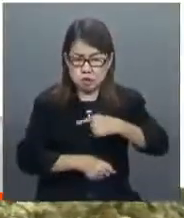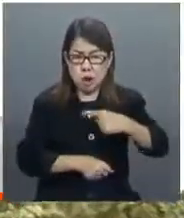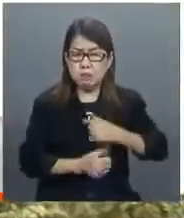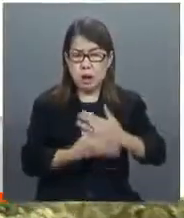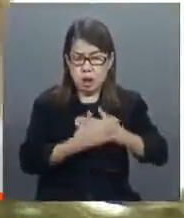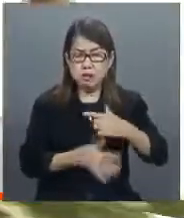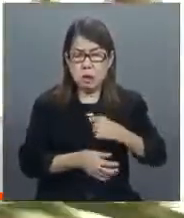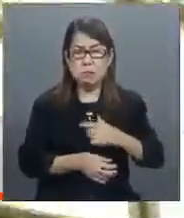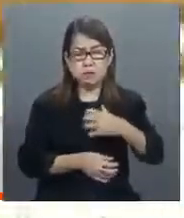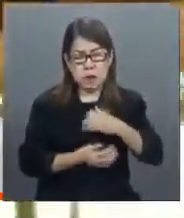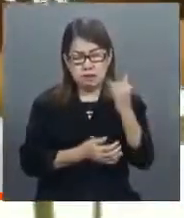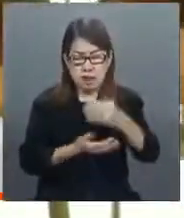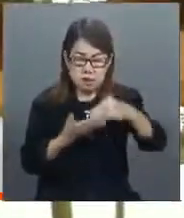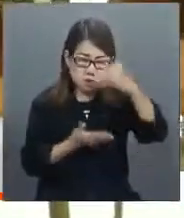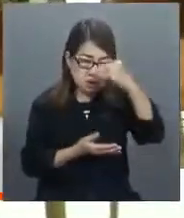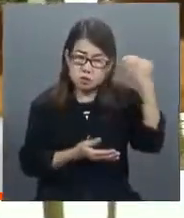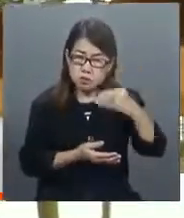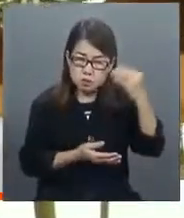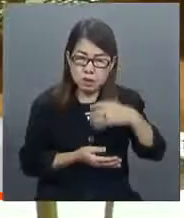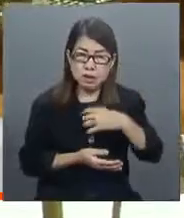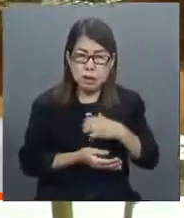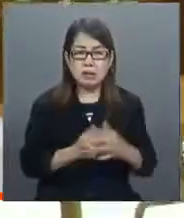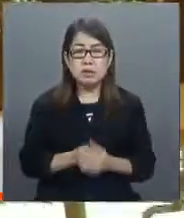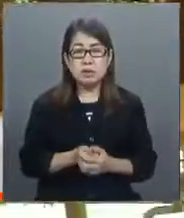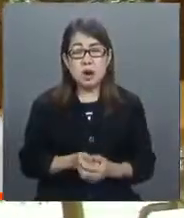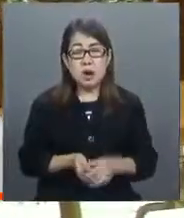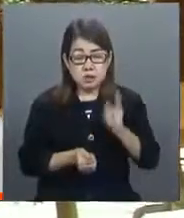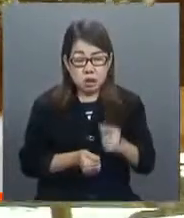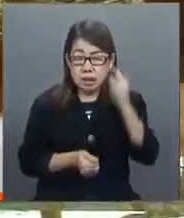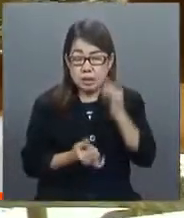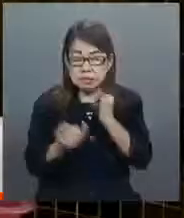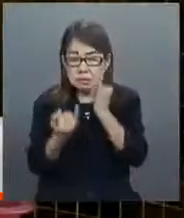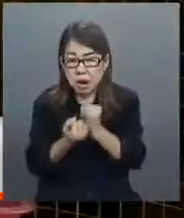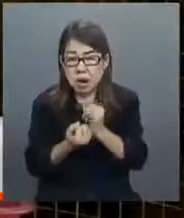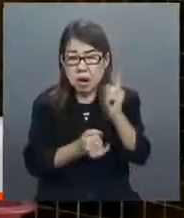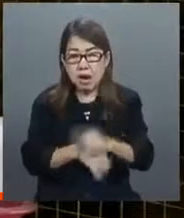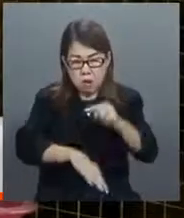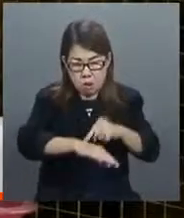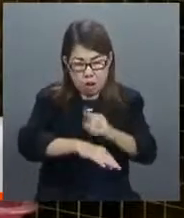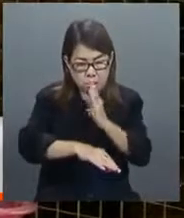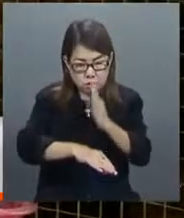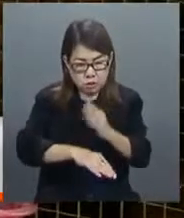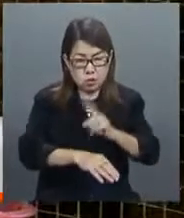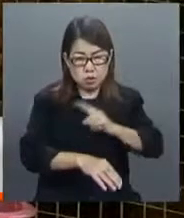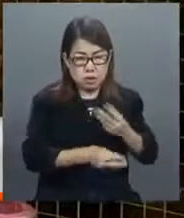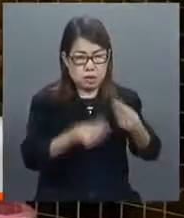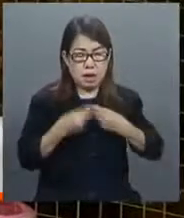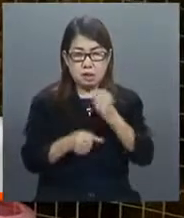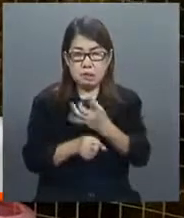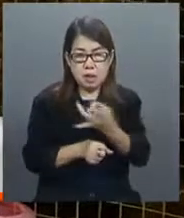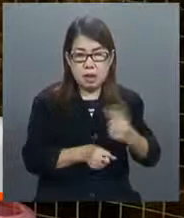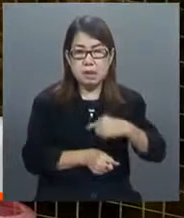องการมาโรงเรียนทุกวันทั้งยังช่วยฝึกวินัยความผูกพันและความรับผิดชอบต่อหน้าที่ที่ได้รับมอบหมายด้วย